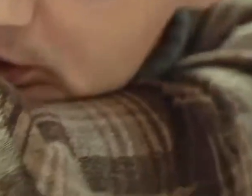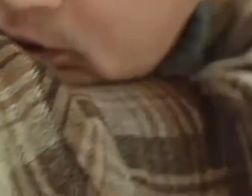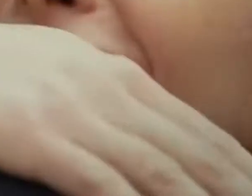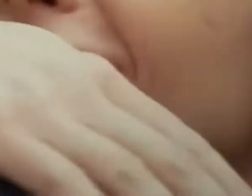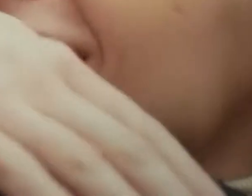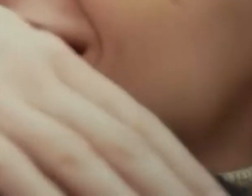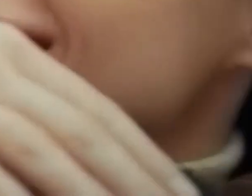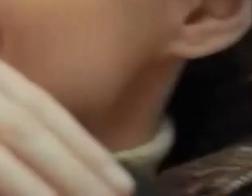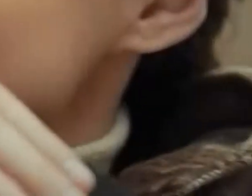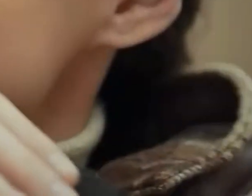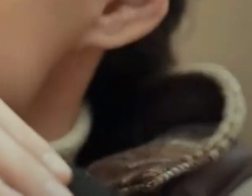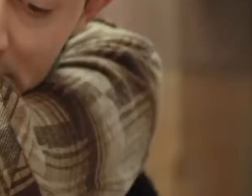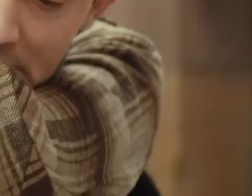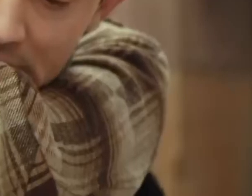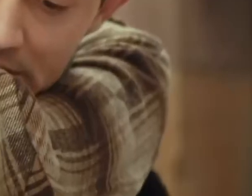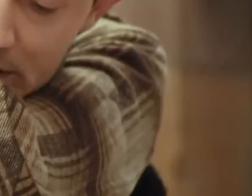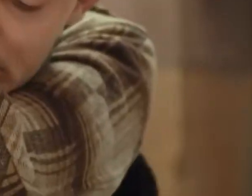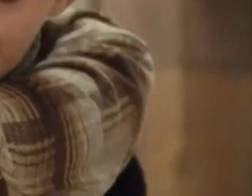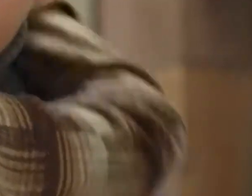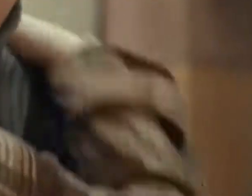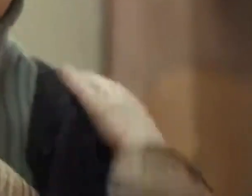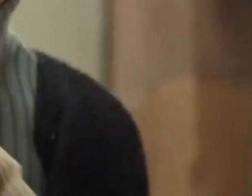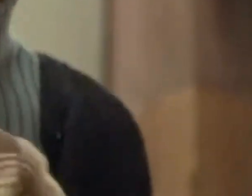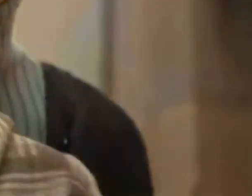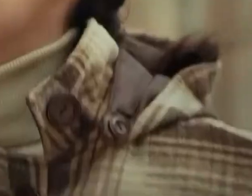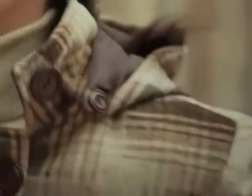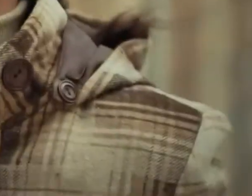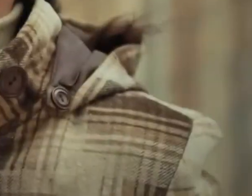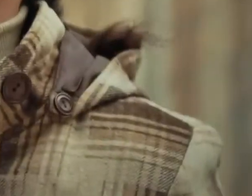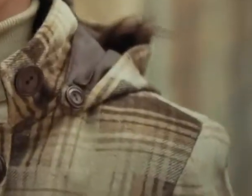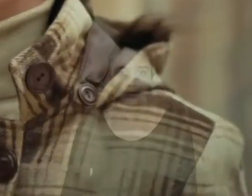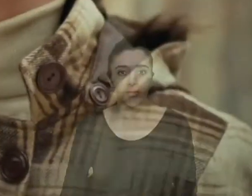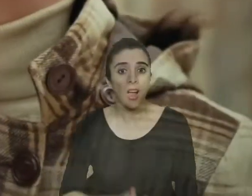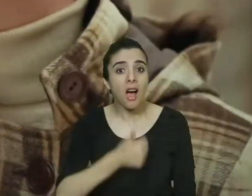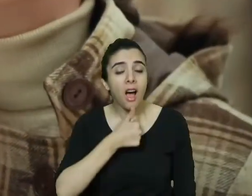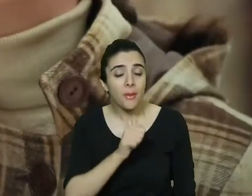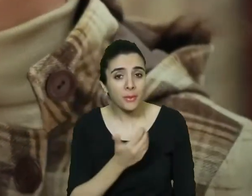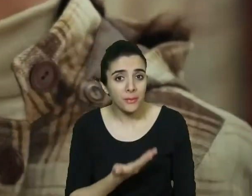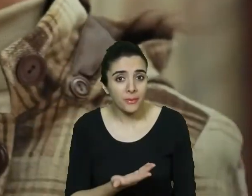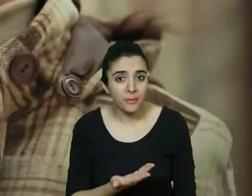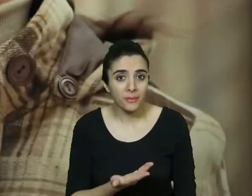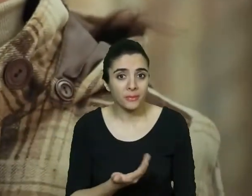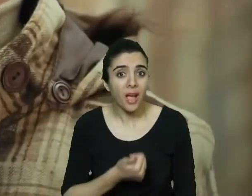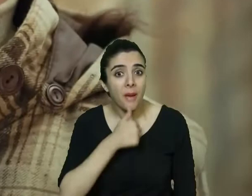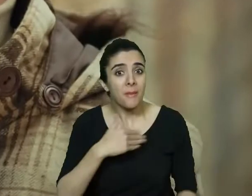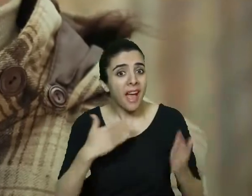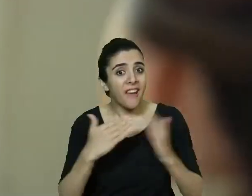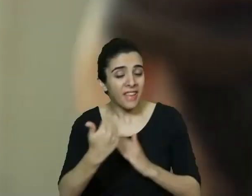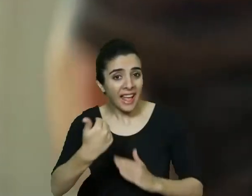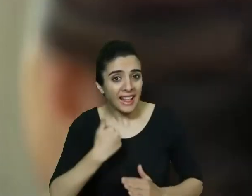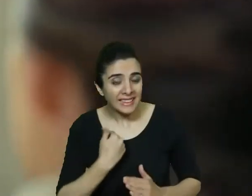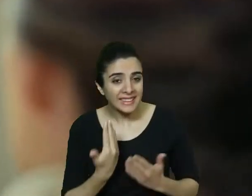Ağlayarak boynuna atıldı. Kahraman şaşkın, hayırdır diye baktı yüzüne. Abim, abim eve